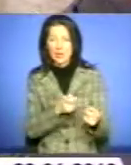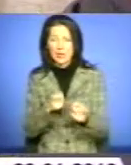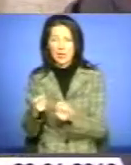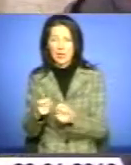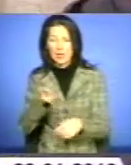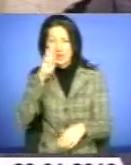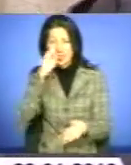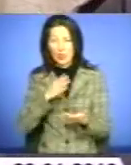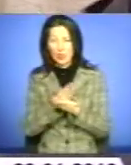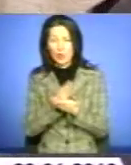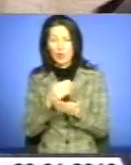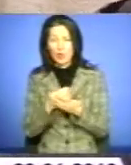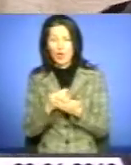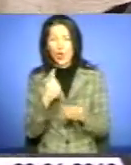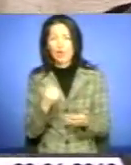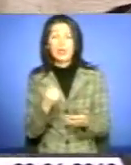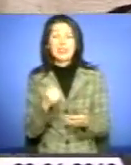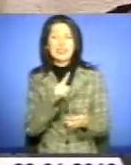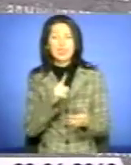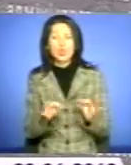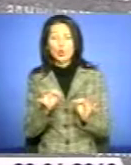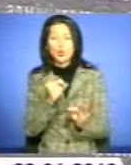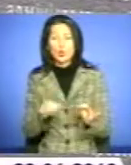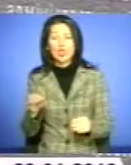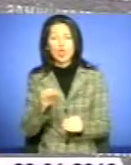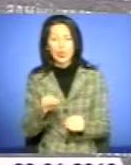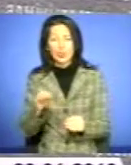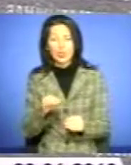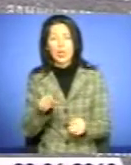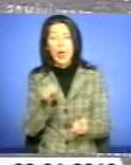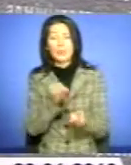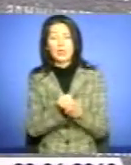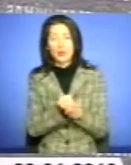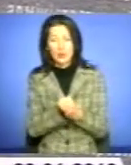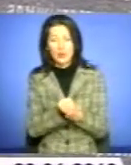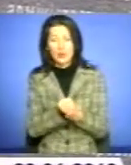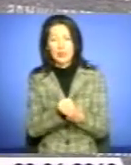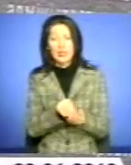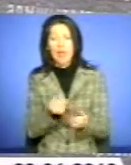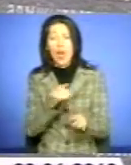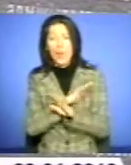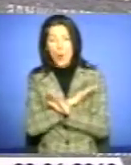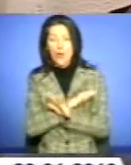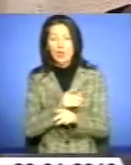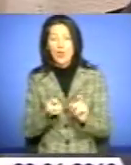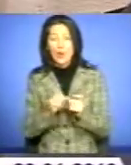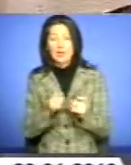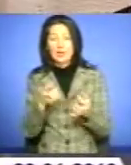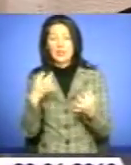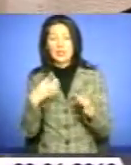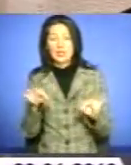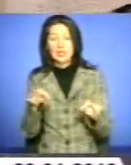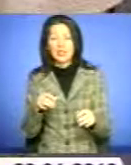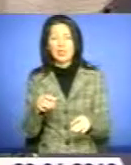прикладу, один з повітових суддів з Житомирщини. На Миколинецькому цвинтарі, крім галичан, поховані борці за незалежність родом з